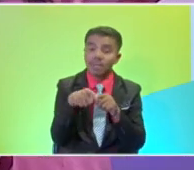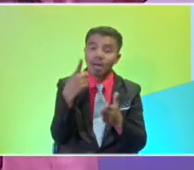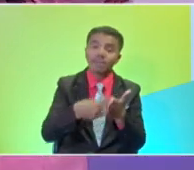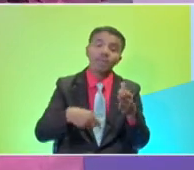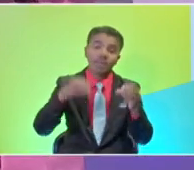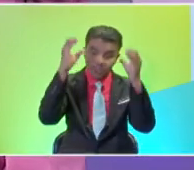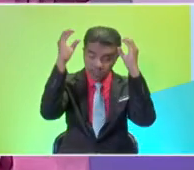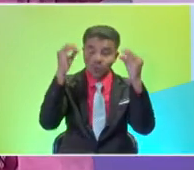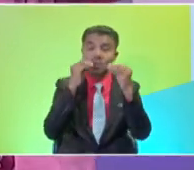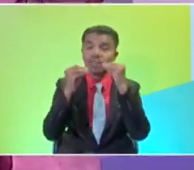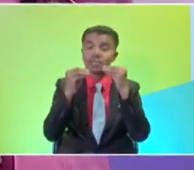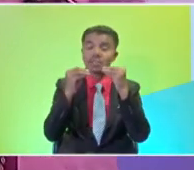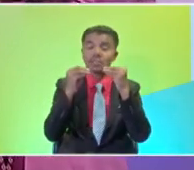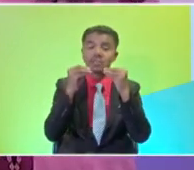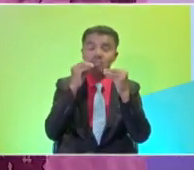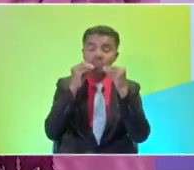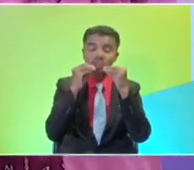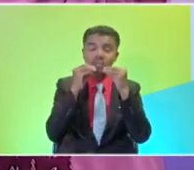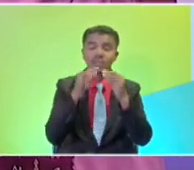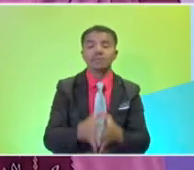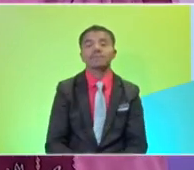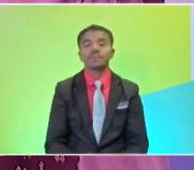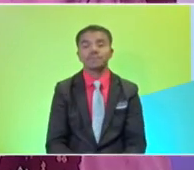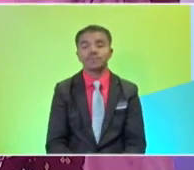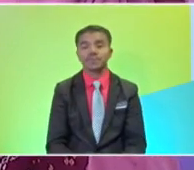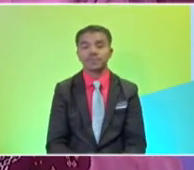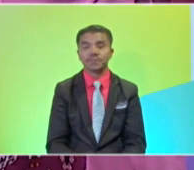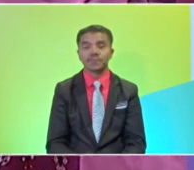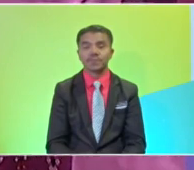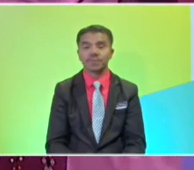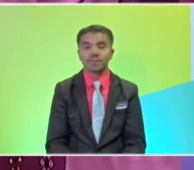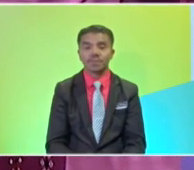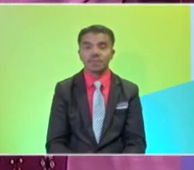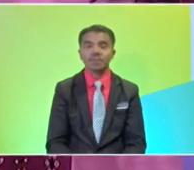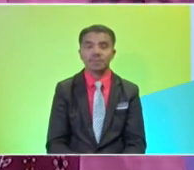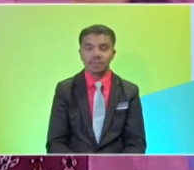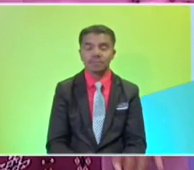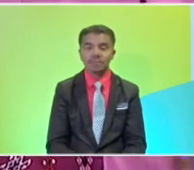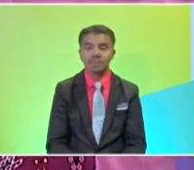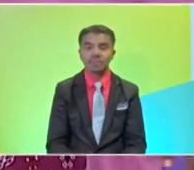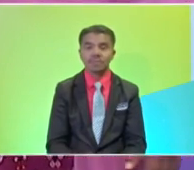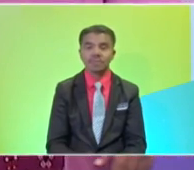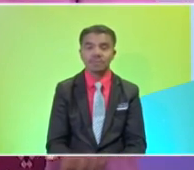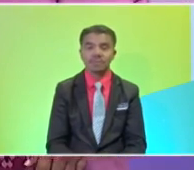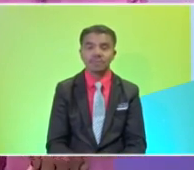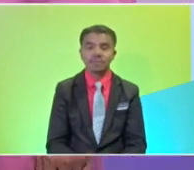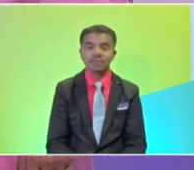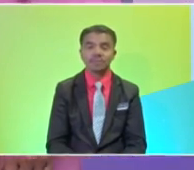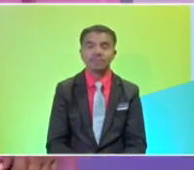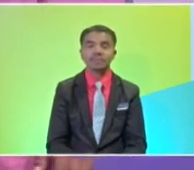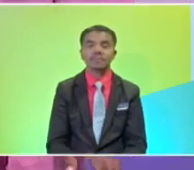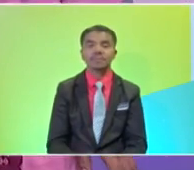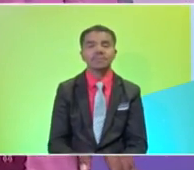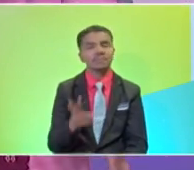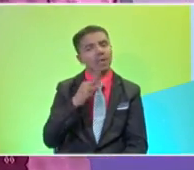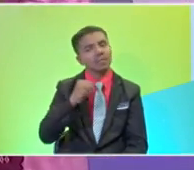pentaksiran k kendiri pelajar sendiri dia kata Wah saya saya memang cantiklah Ustazah gitu ya insya-allah Aiman okey